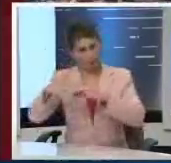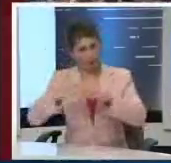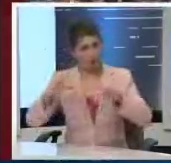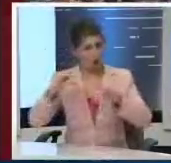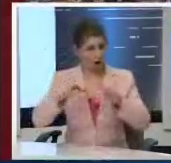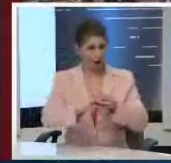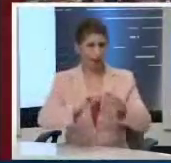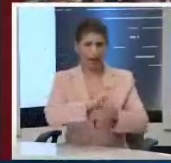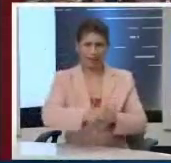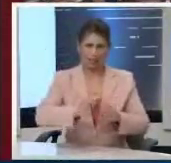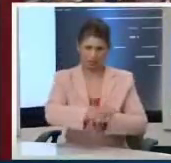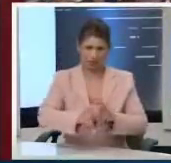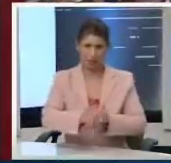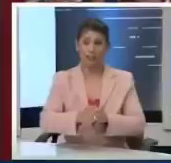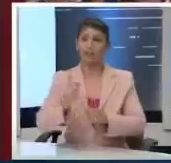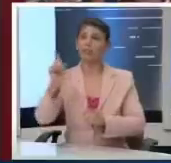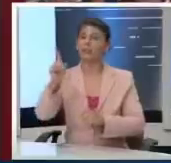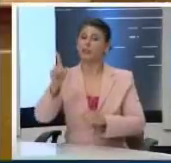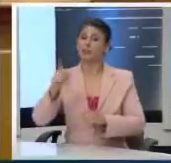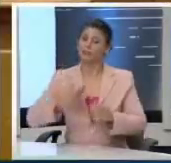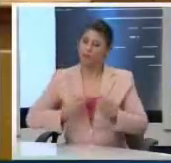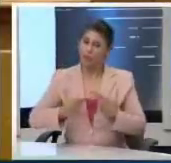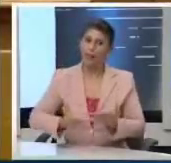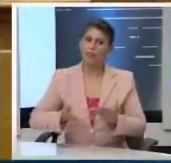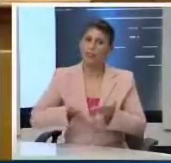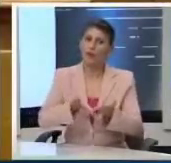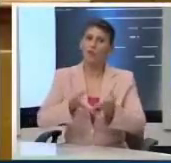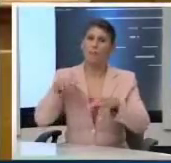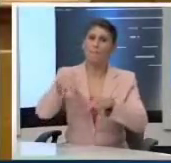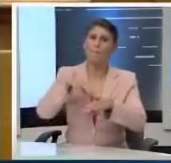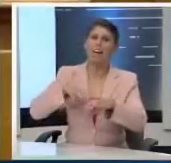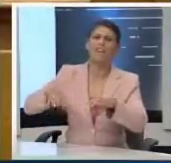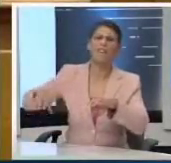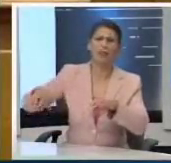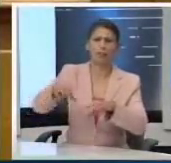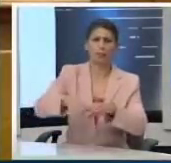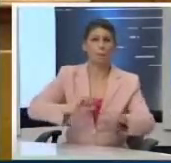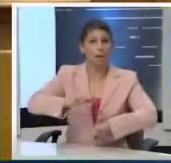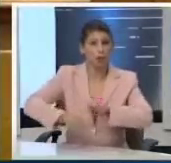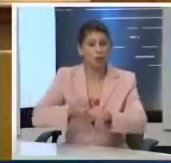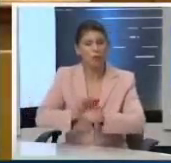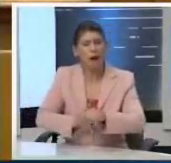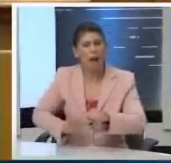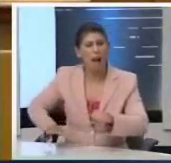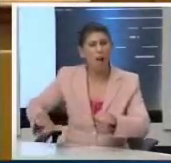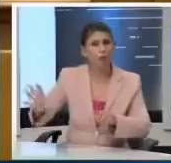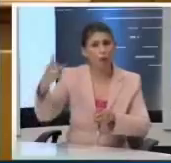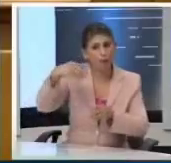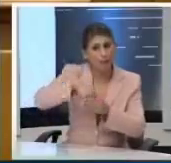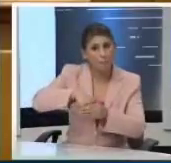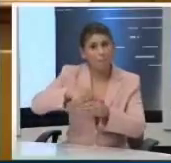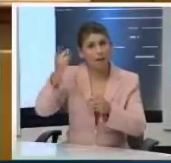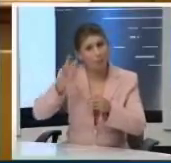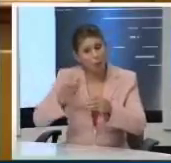δημοσιονομική ικανότητα της Ευρώπης να βοηθήσει τις περιφέρειες. Προσπαθούμε παντού να είμαστε μέρος